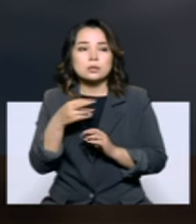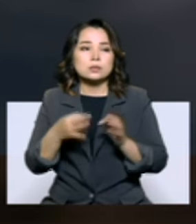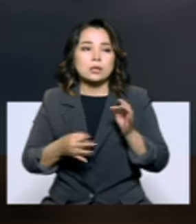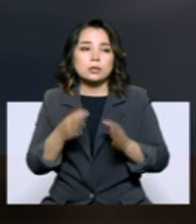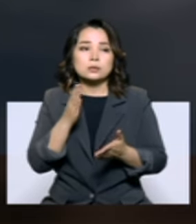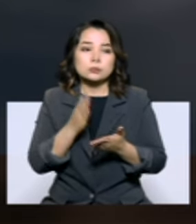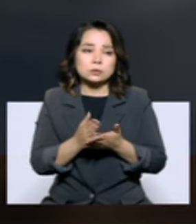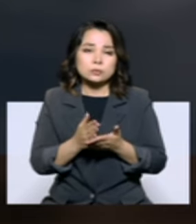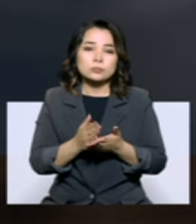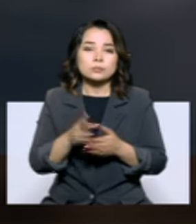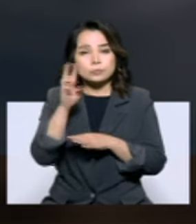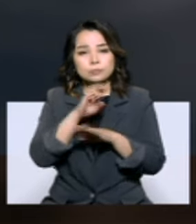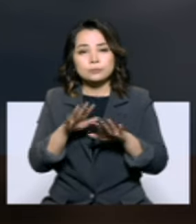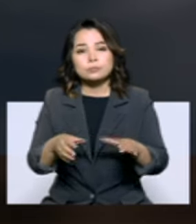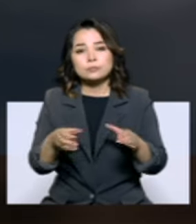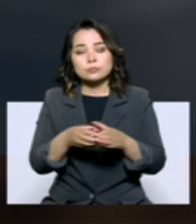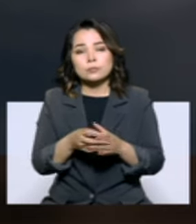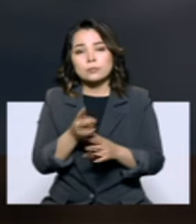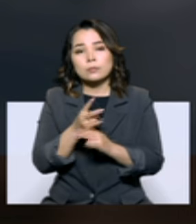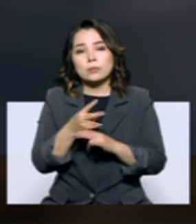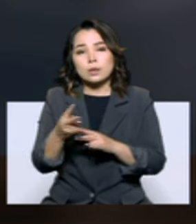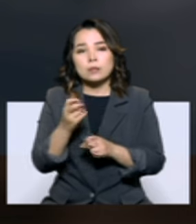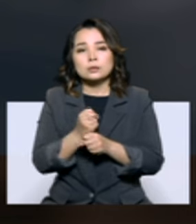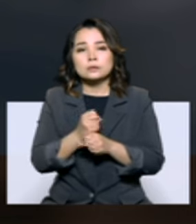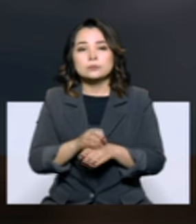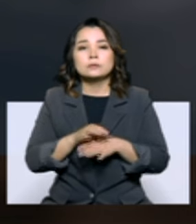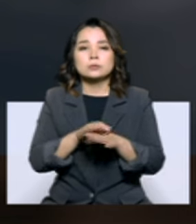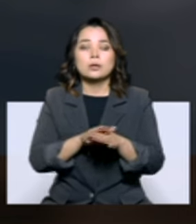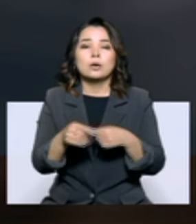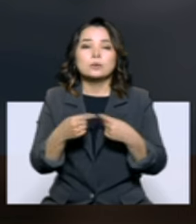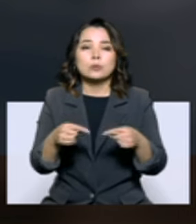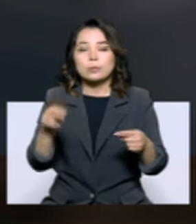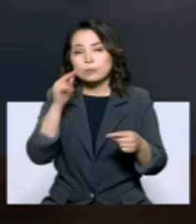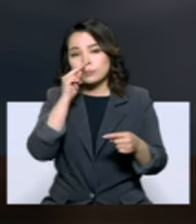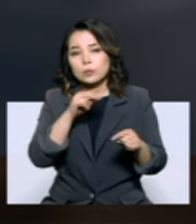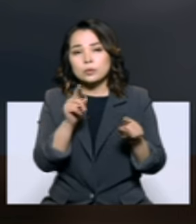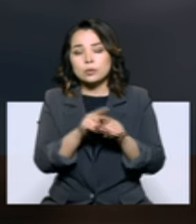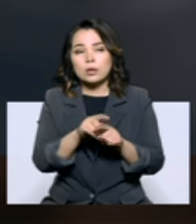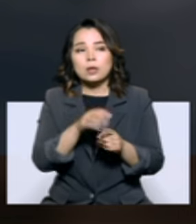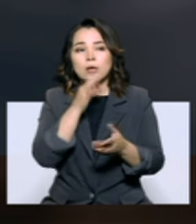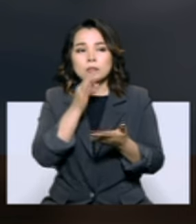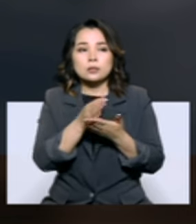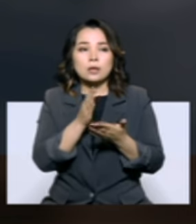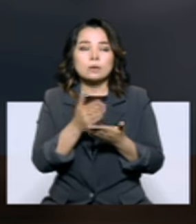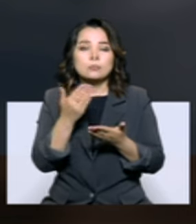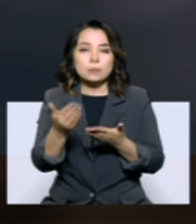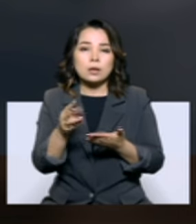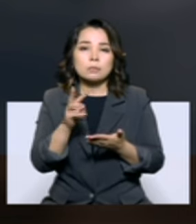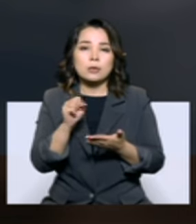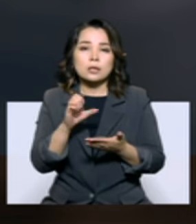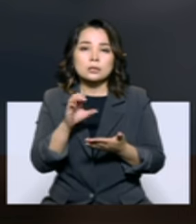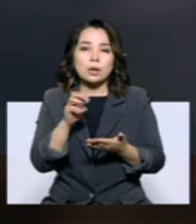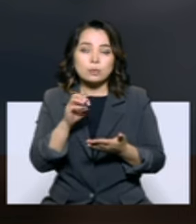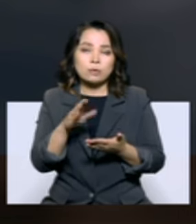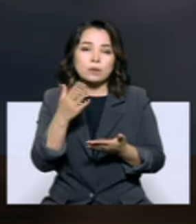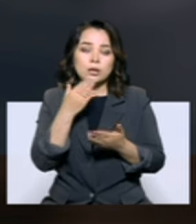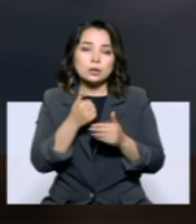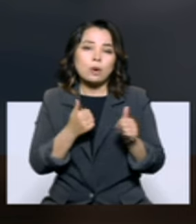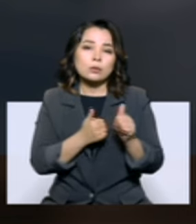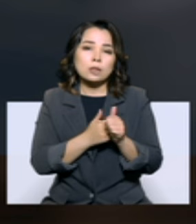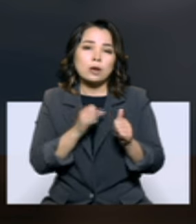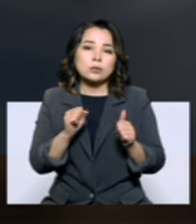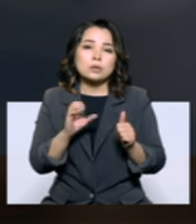сотталған. Мемлекетке опасыздық жасау сияқты түрлі айып бойынша кінәлі деп танылып, Мәсімовтің орынбасарлары